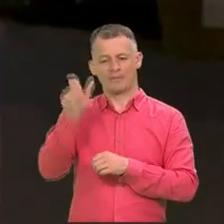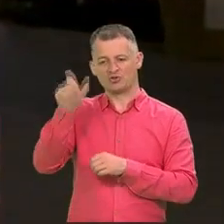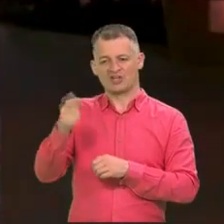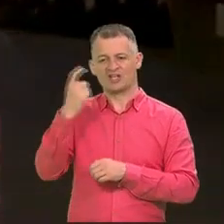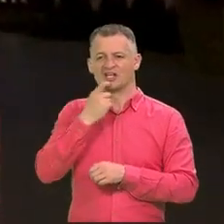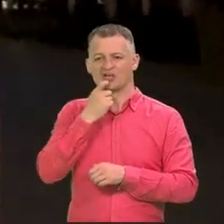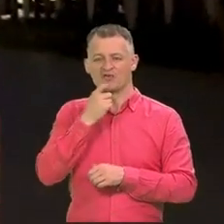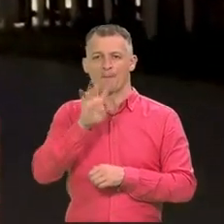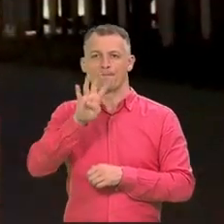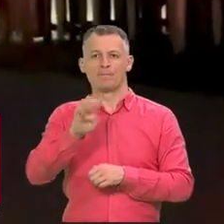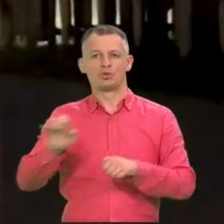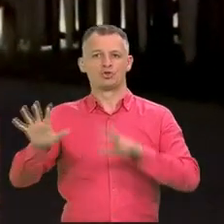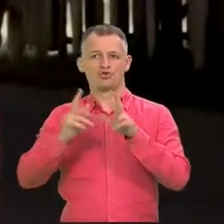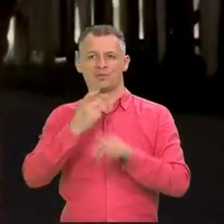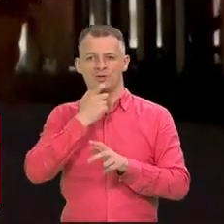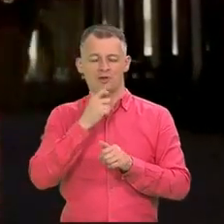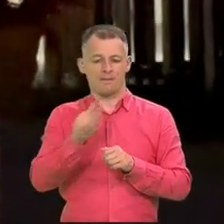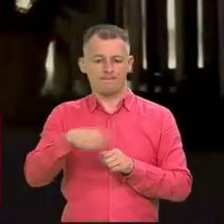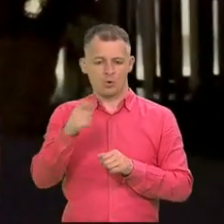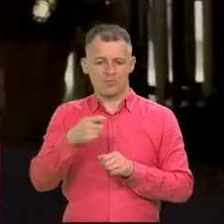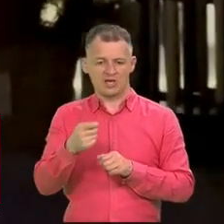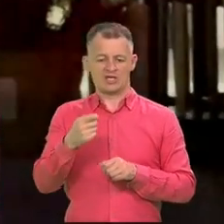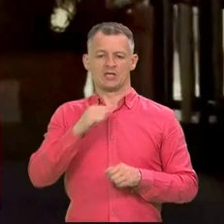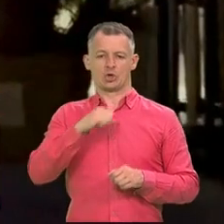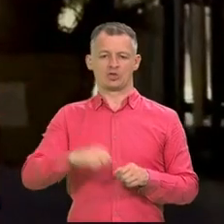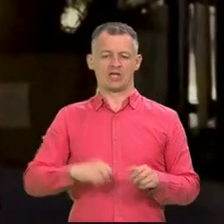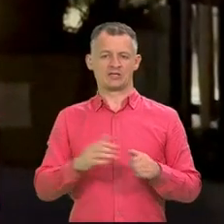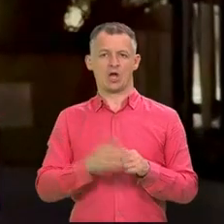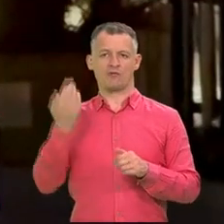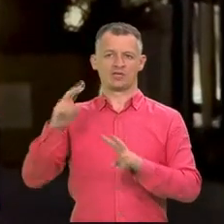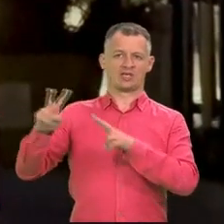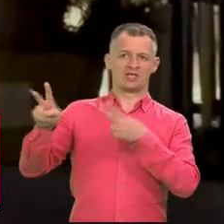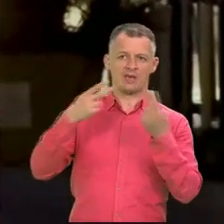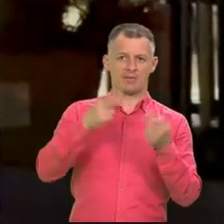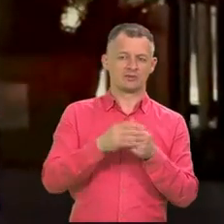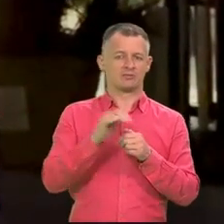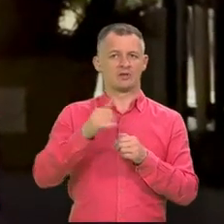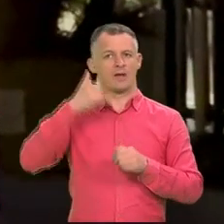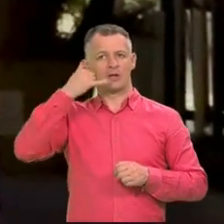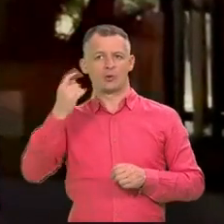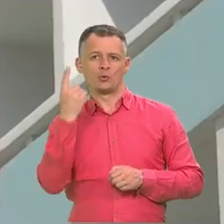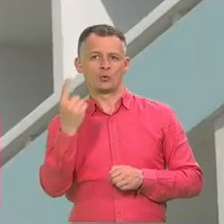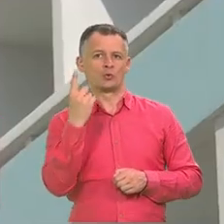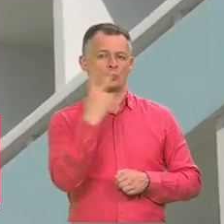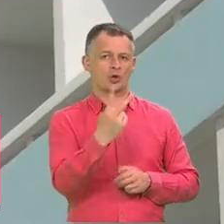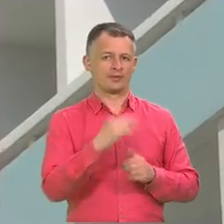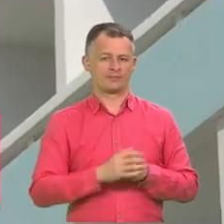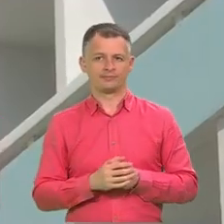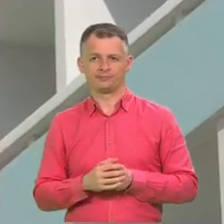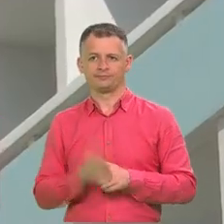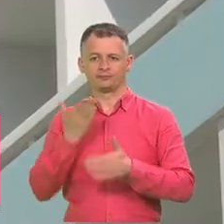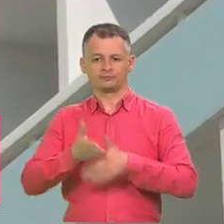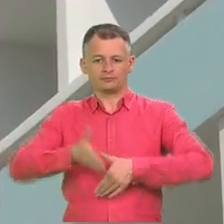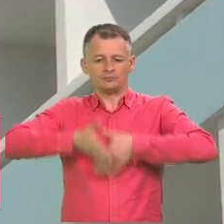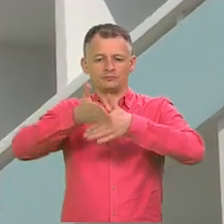avea 48 de ani. Pompierii militari constanțeni au fost solicitați prin apel la numărul unic de urgență 112 să